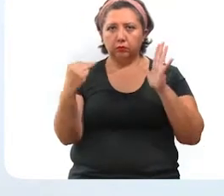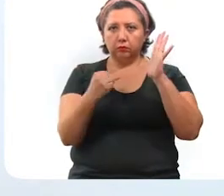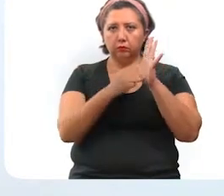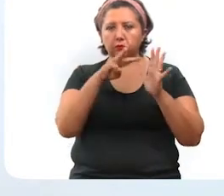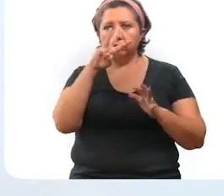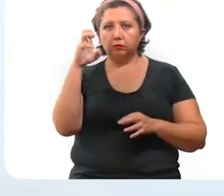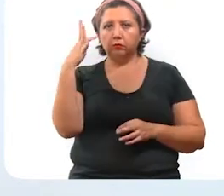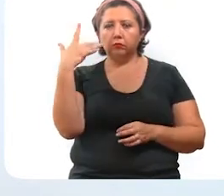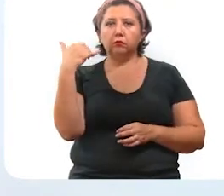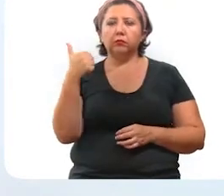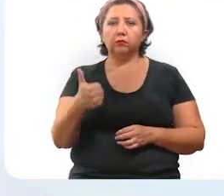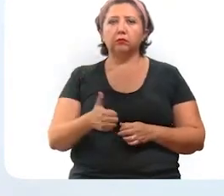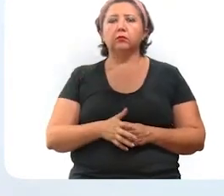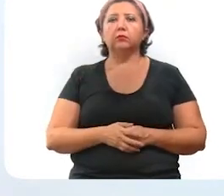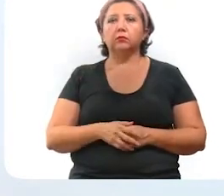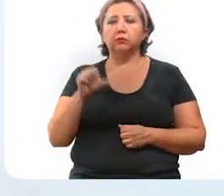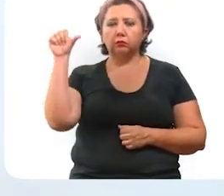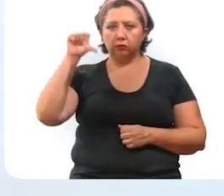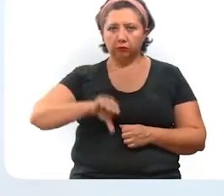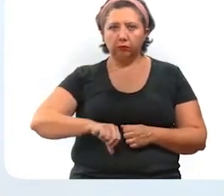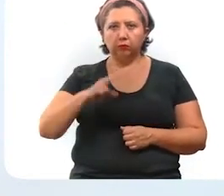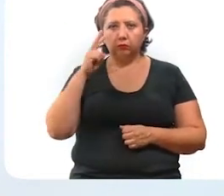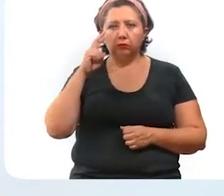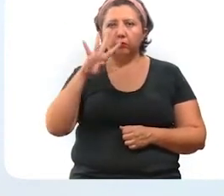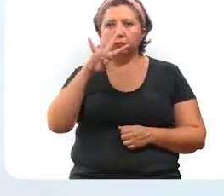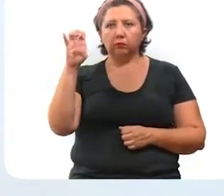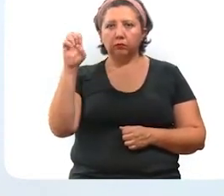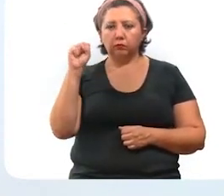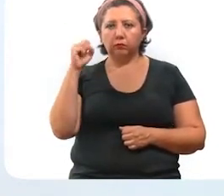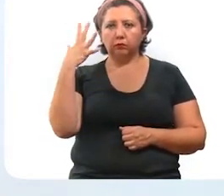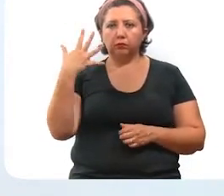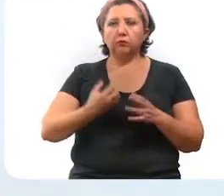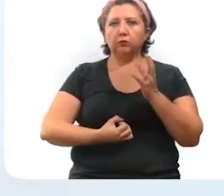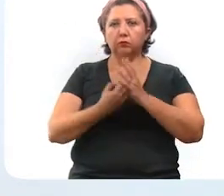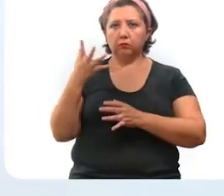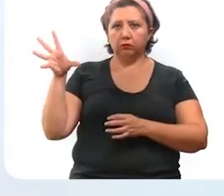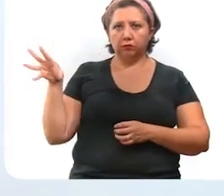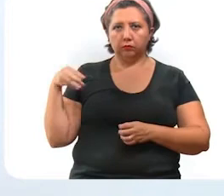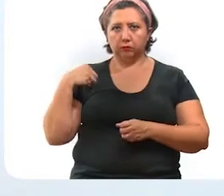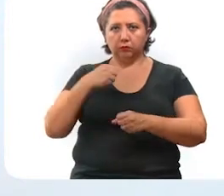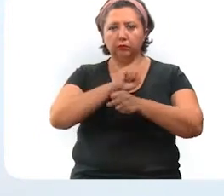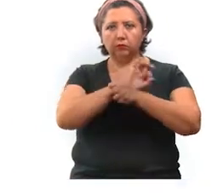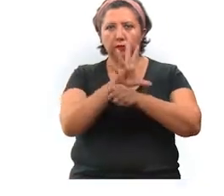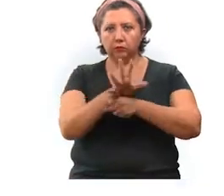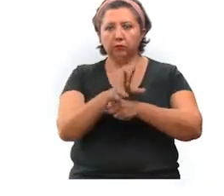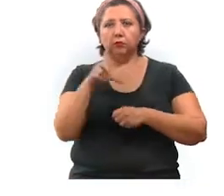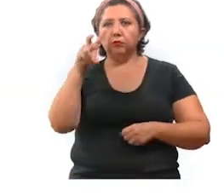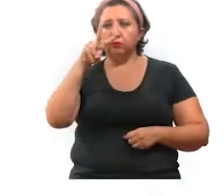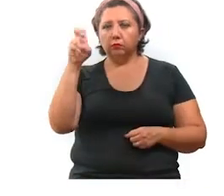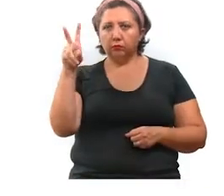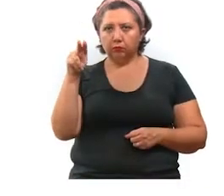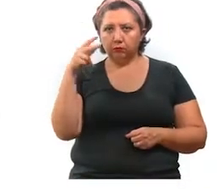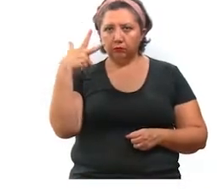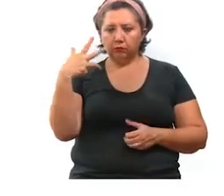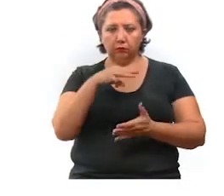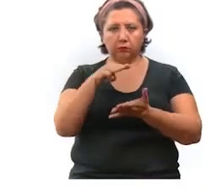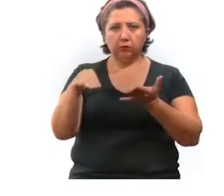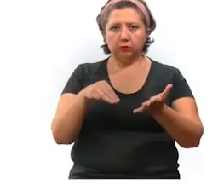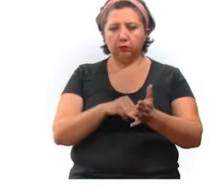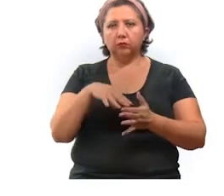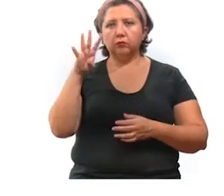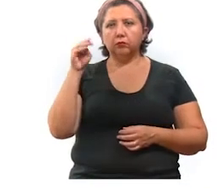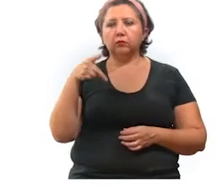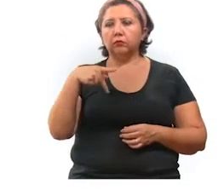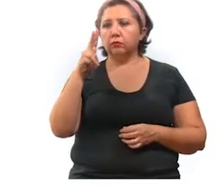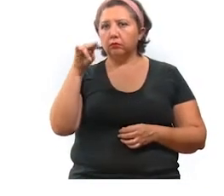368 tushamanil, 15 mil 410 tula kenil, 6051 tushumukil, 10 mil 223 tunojolil, 15